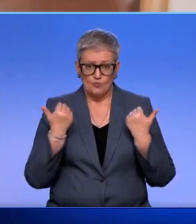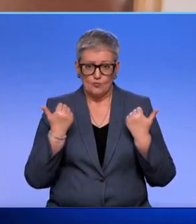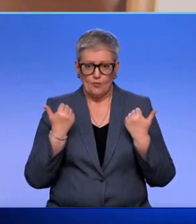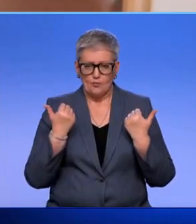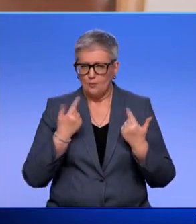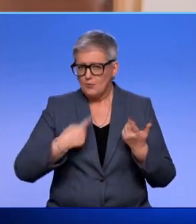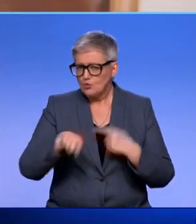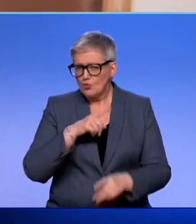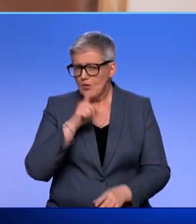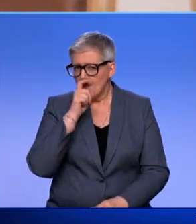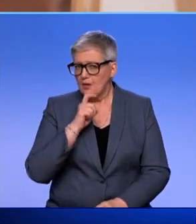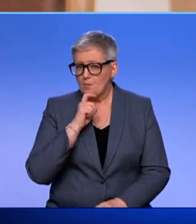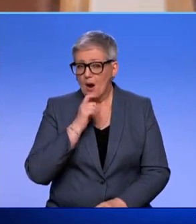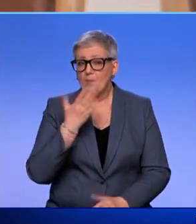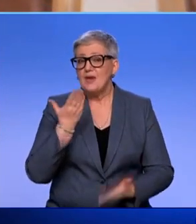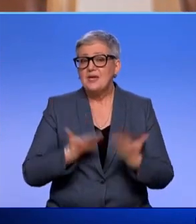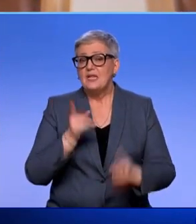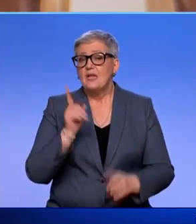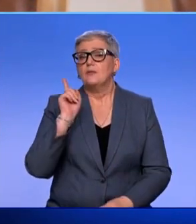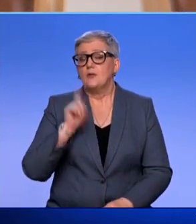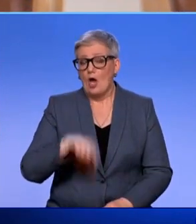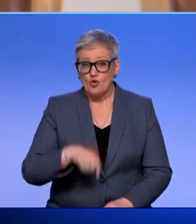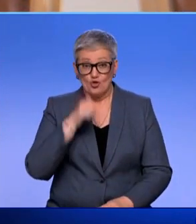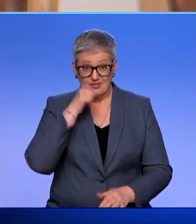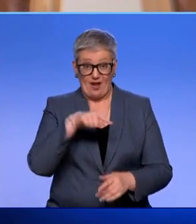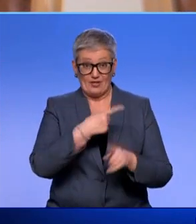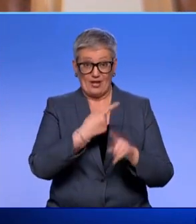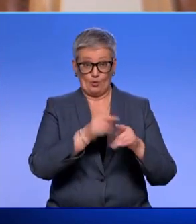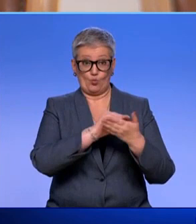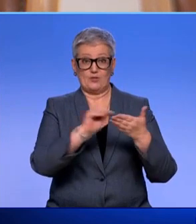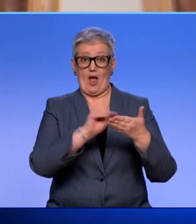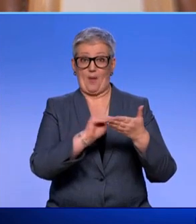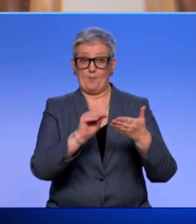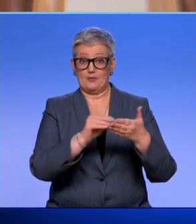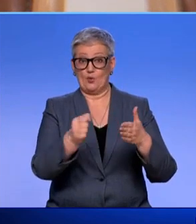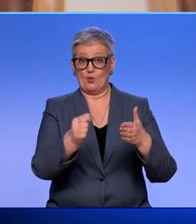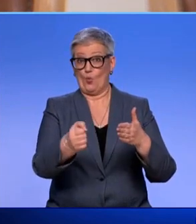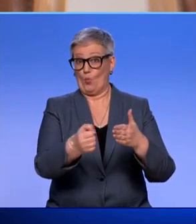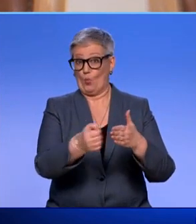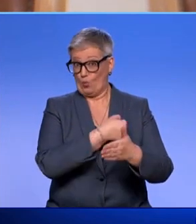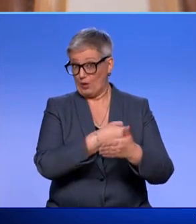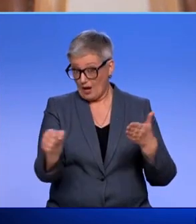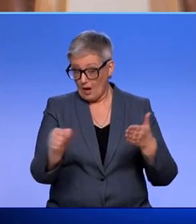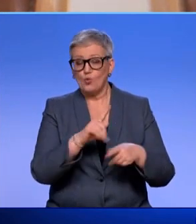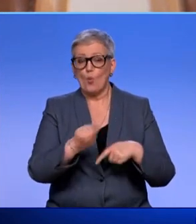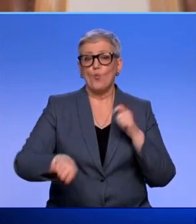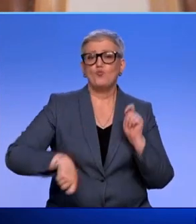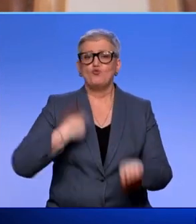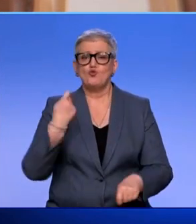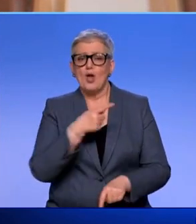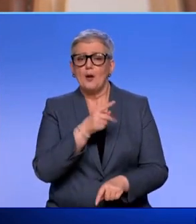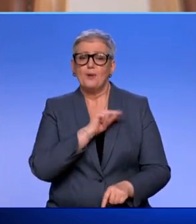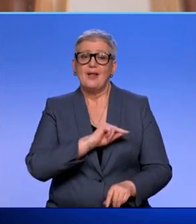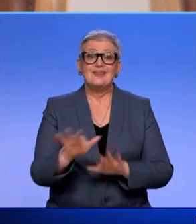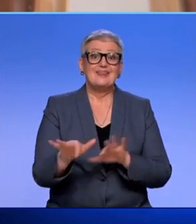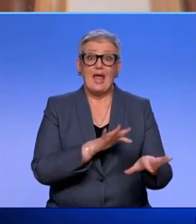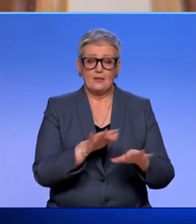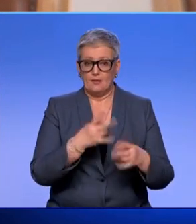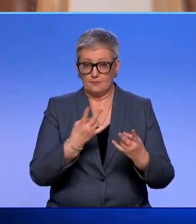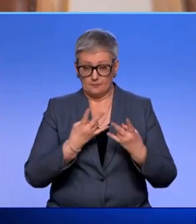вами не понимаем, что даже если завтра они удалят эту запись, то ущерб хозяйственной деятельности нанесен